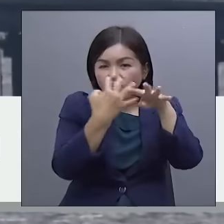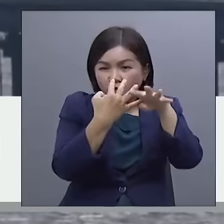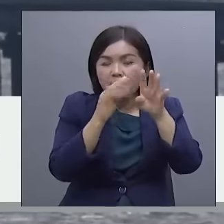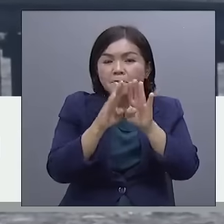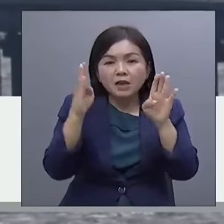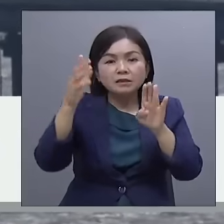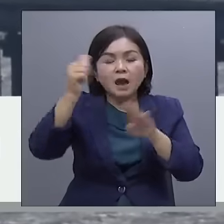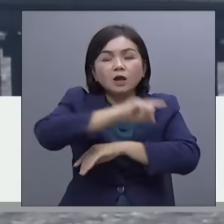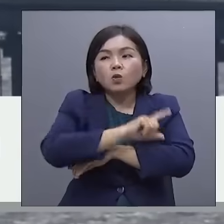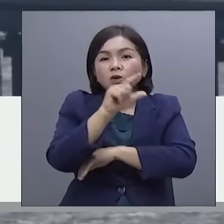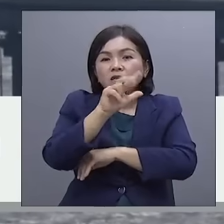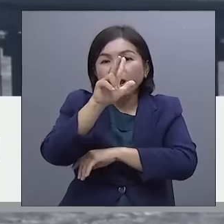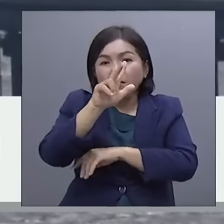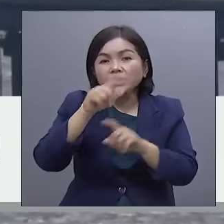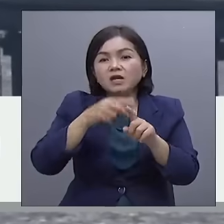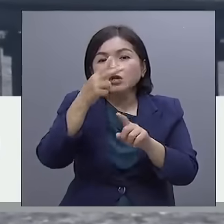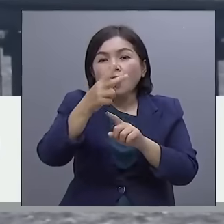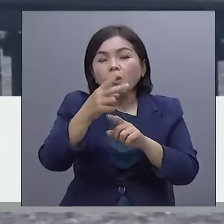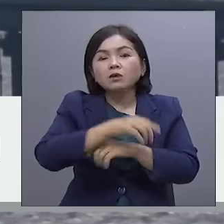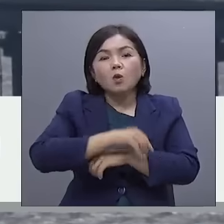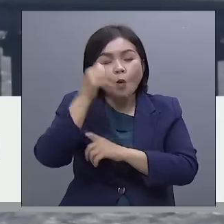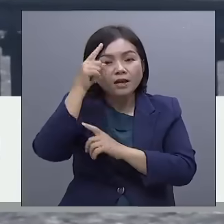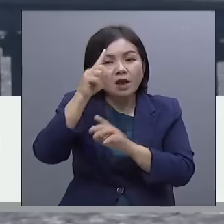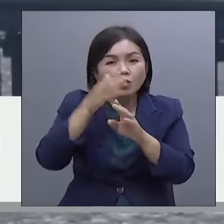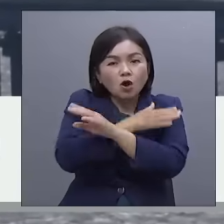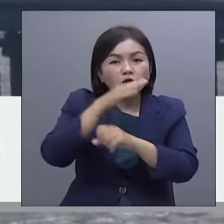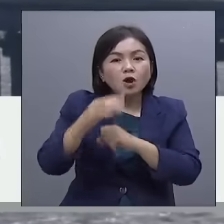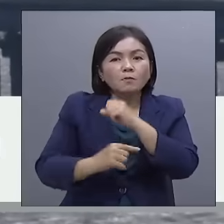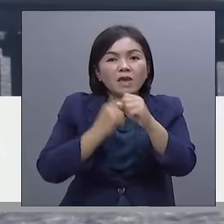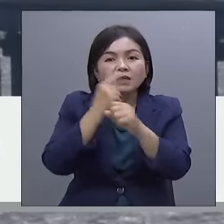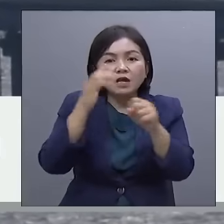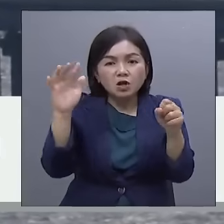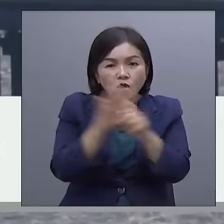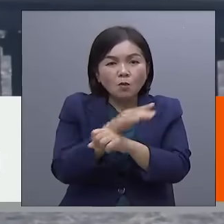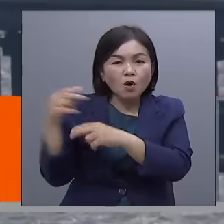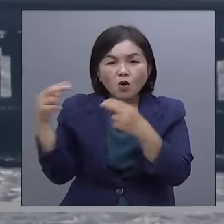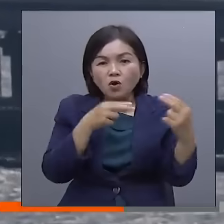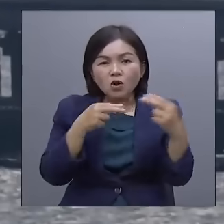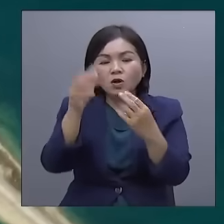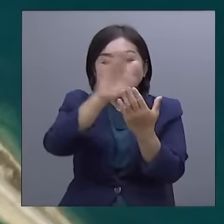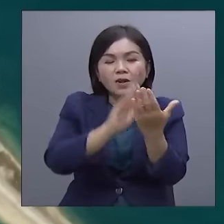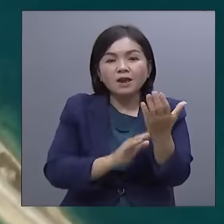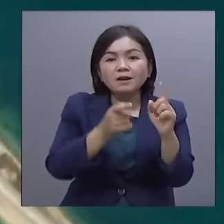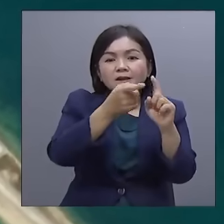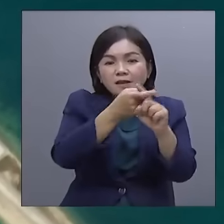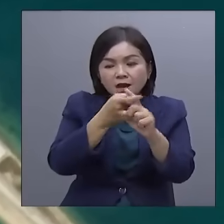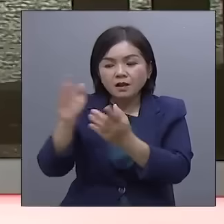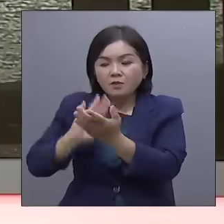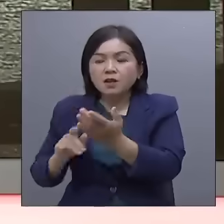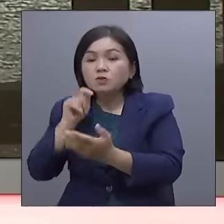กุมภาพันธ์ที่ผ่านมาหรือ 1วันก่อนครบรอบ1ปีสงครามรัสเซียยูเครนค่ะ